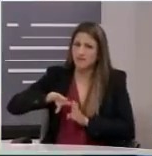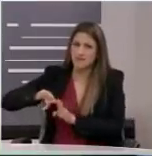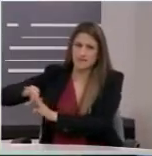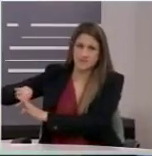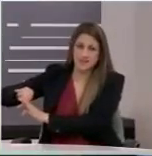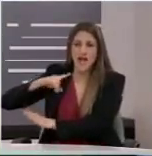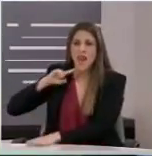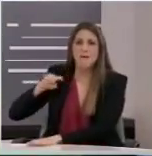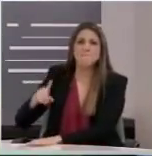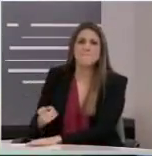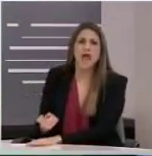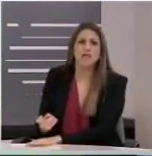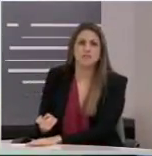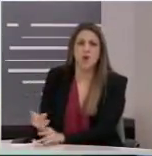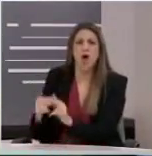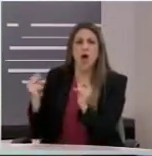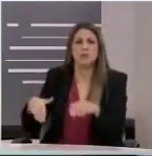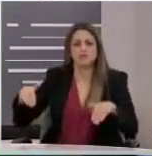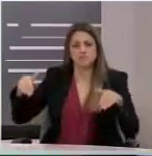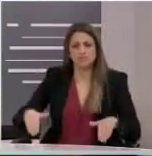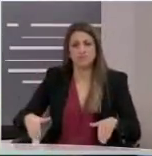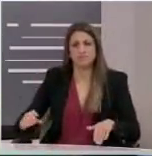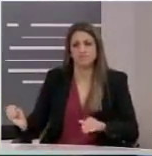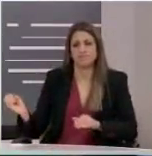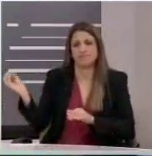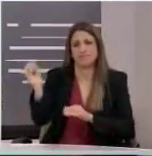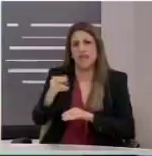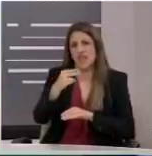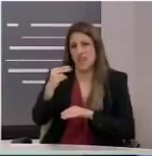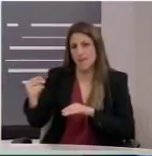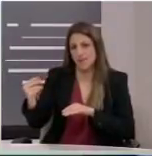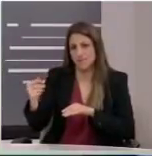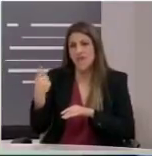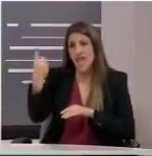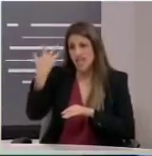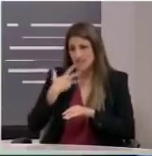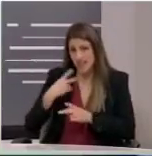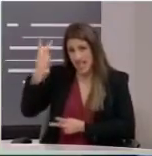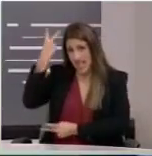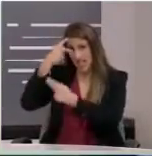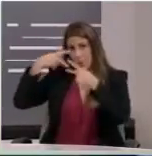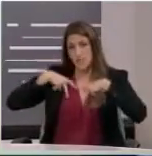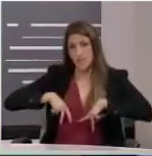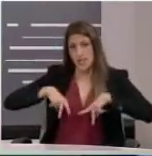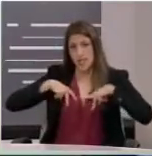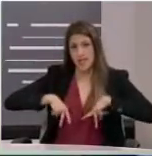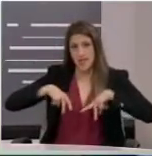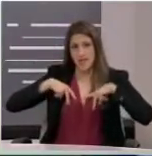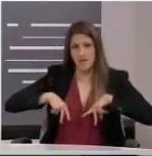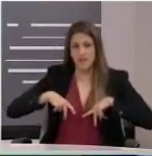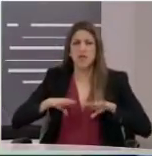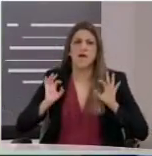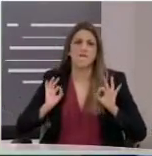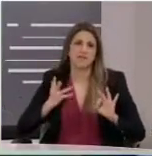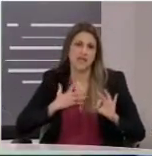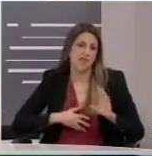αντέξατε όμως τον πειρασμό. Ήρθατε εδώ για να καταγορήσετε την κυβέρνηση. Και βεβαίως